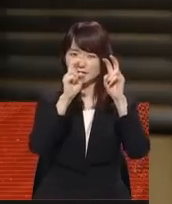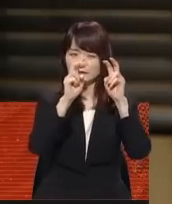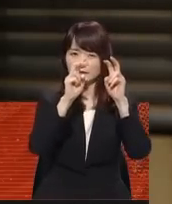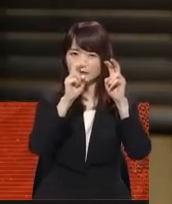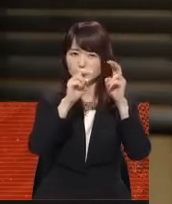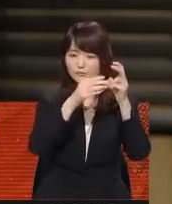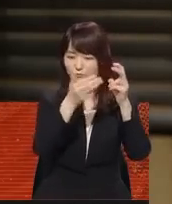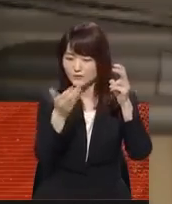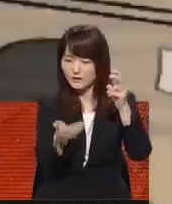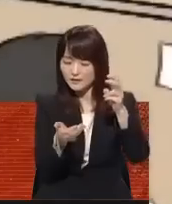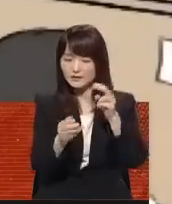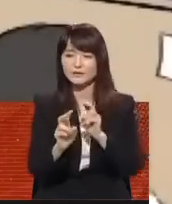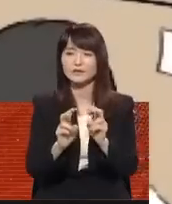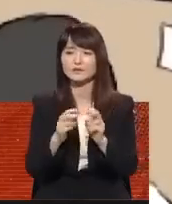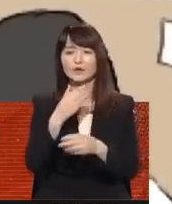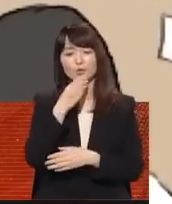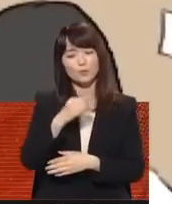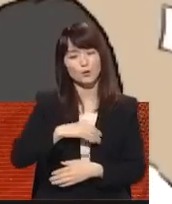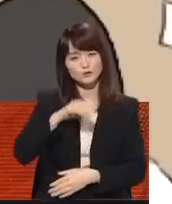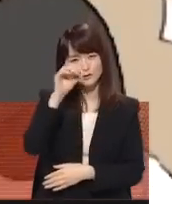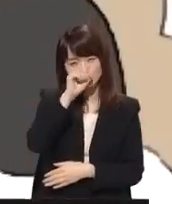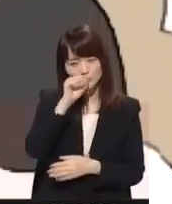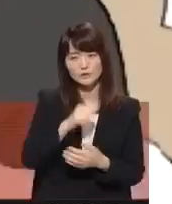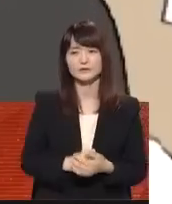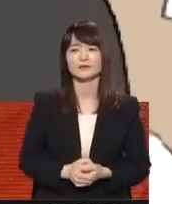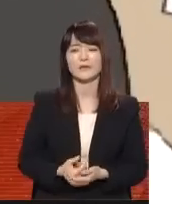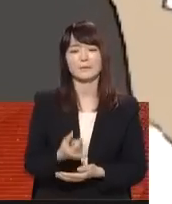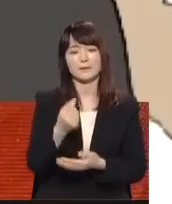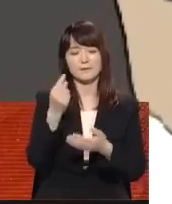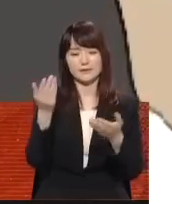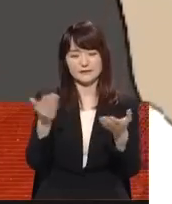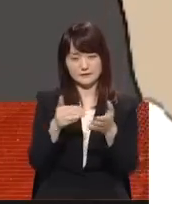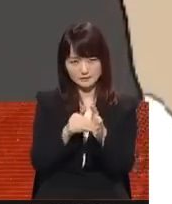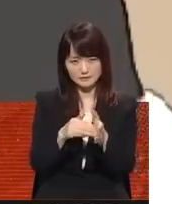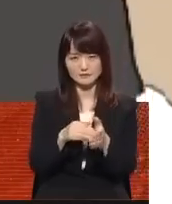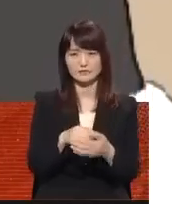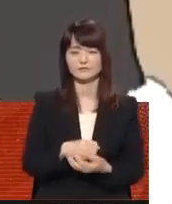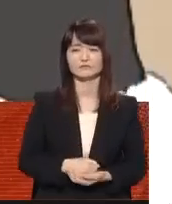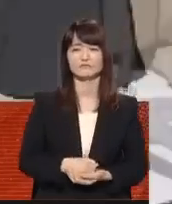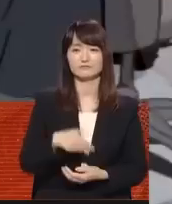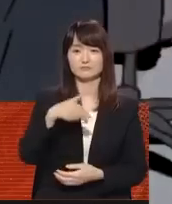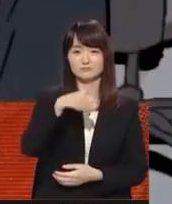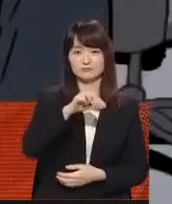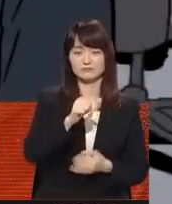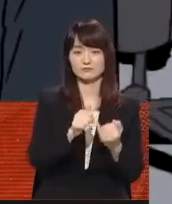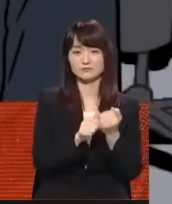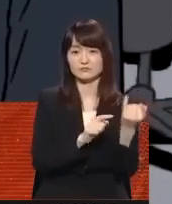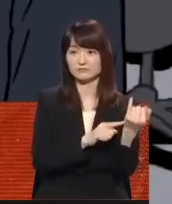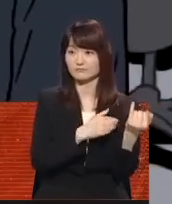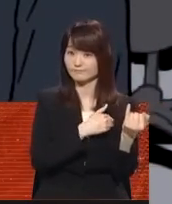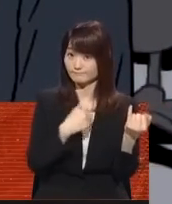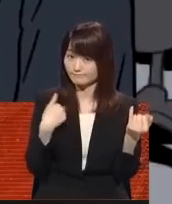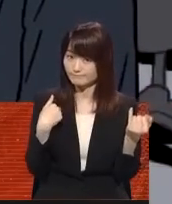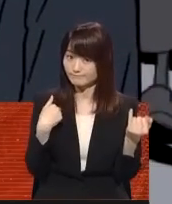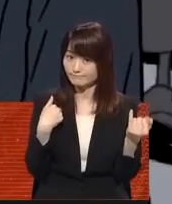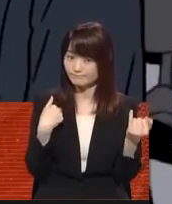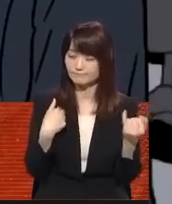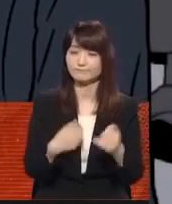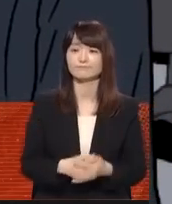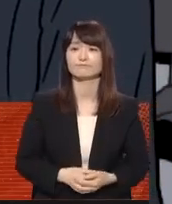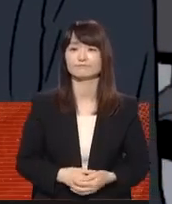상당히 복지가 좋았다고 해요 뭐 근데 빨리 좀 퇴근을 하고 이런 것 때문에 진시노 좋다 만족할 정도인데